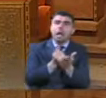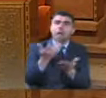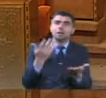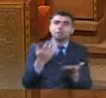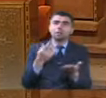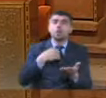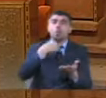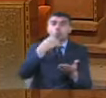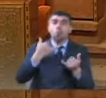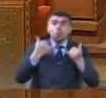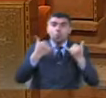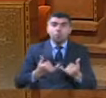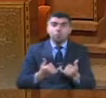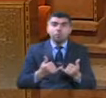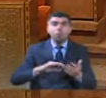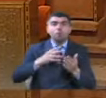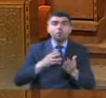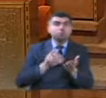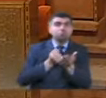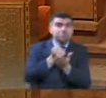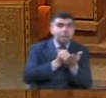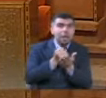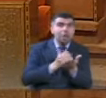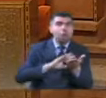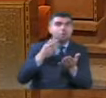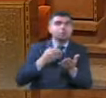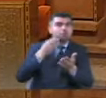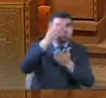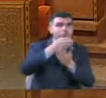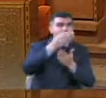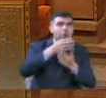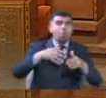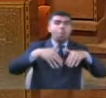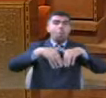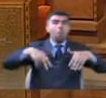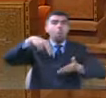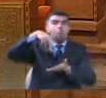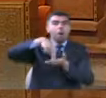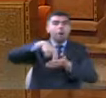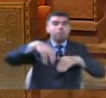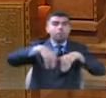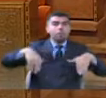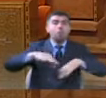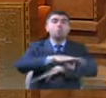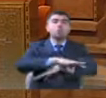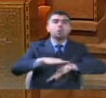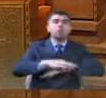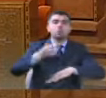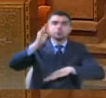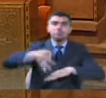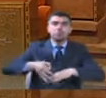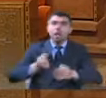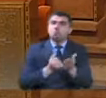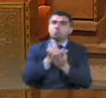الآن توجهوا لاجتياز المباريات، وكثير ممن كان واقفا بباب البرلمان الان هو موظف في الدوله لانه نجح